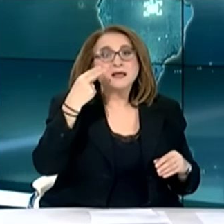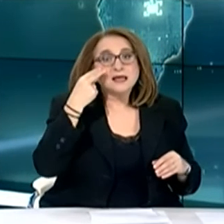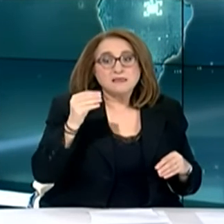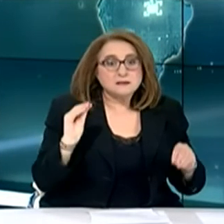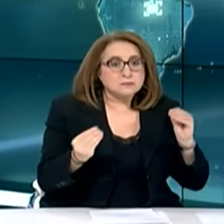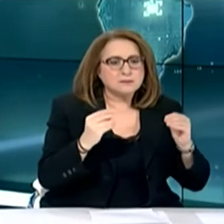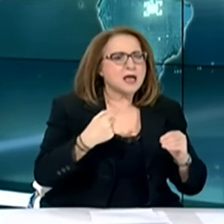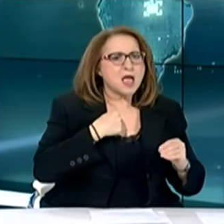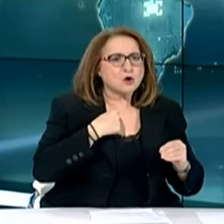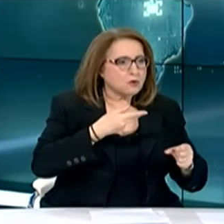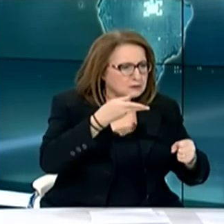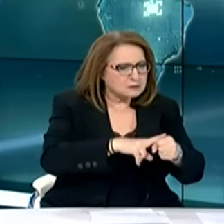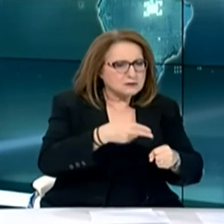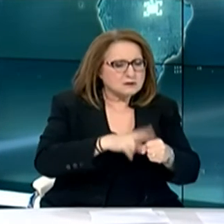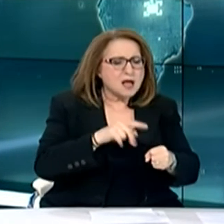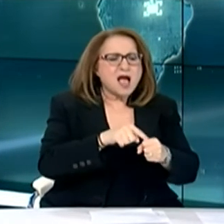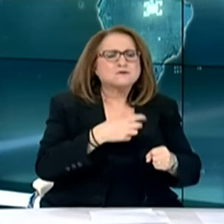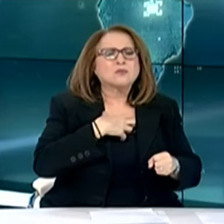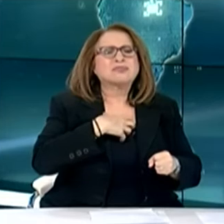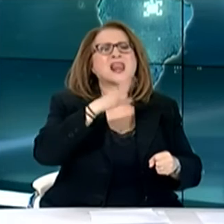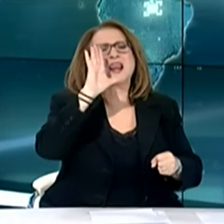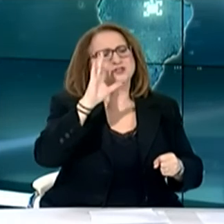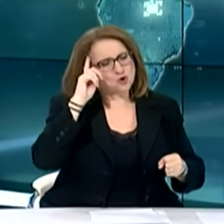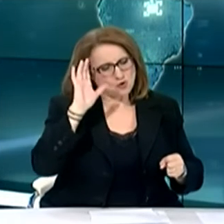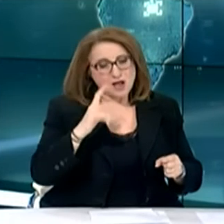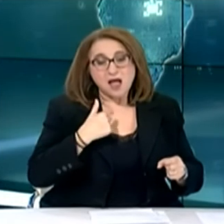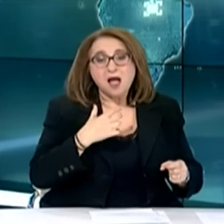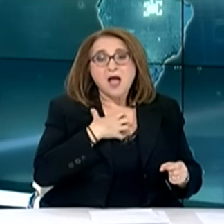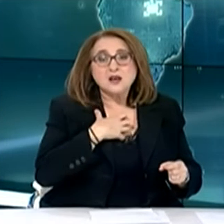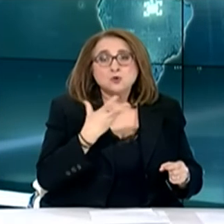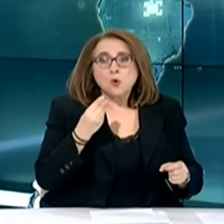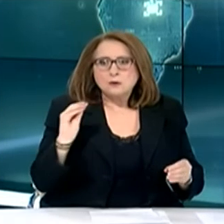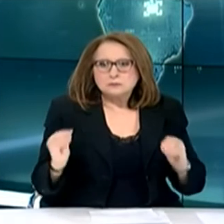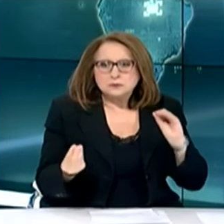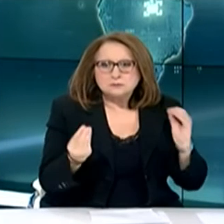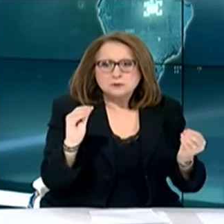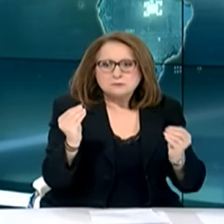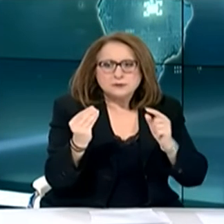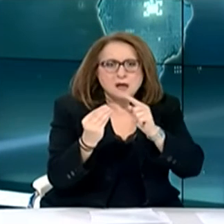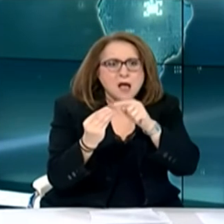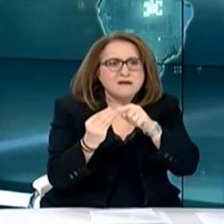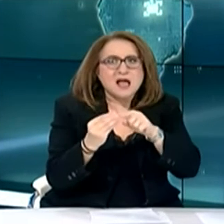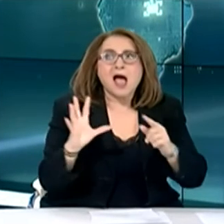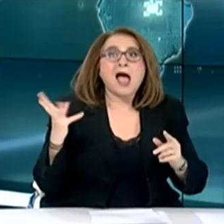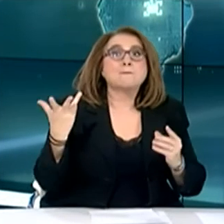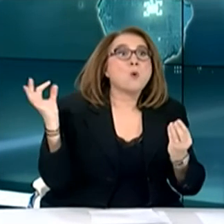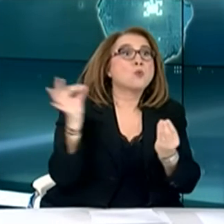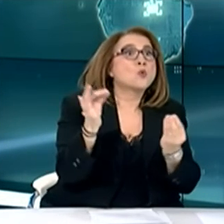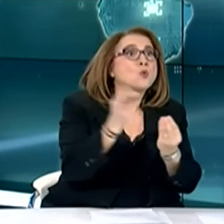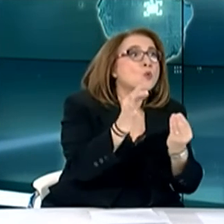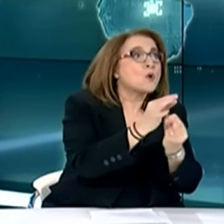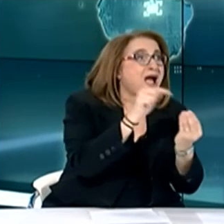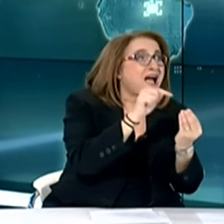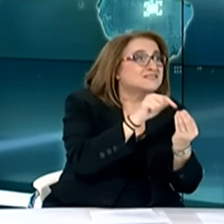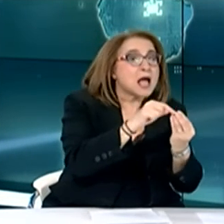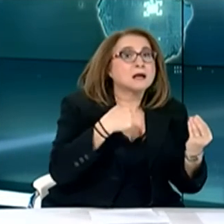οι θάνατοι. Με ανησυχούν αυτά τα περισσότερα ορφανά που εμφανίζονται μέρα με την ημέρα και το καθένα δώσει το δικό του κύκλο μετάδοσης. Και αυτός